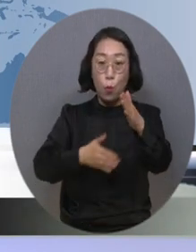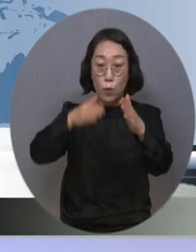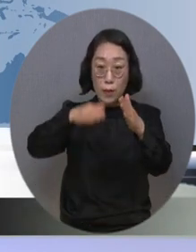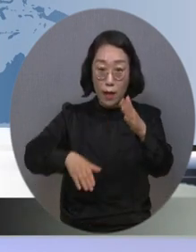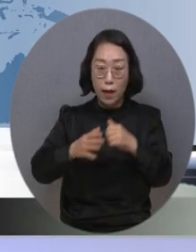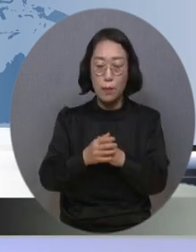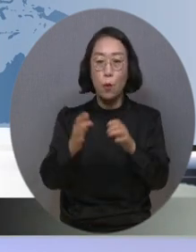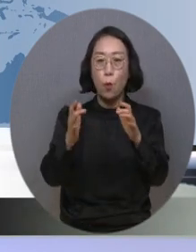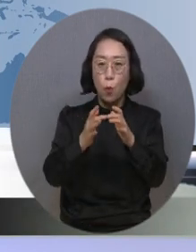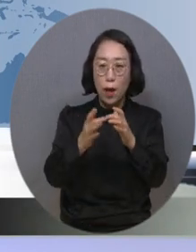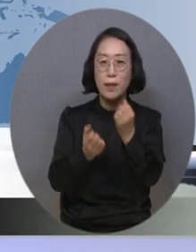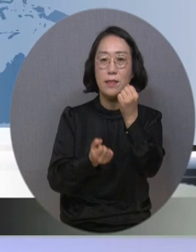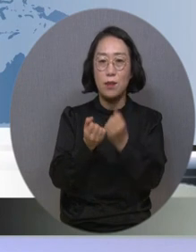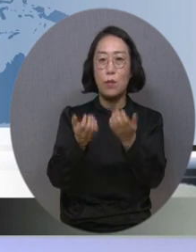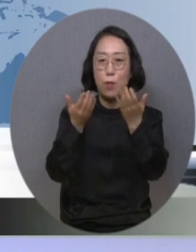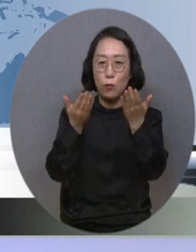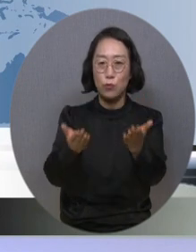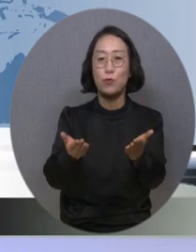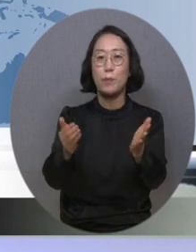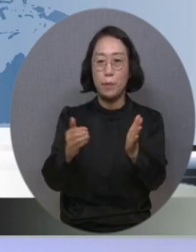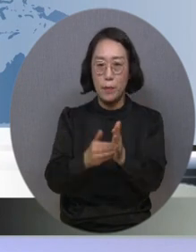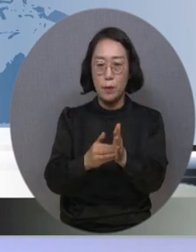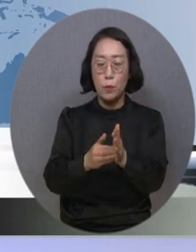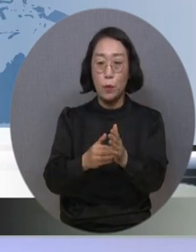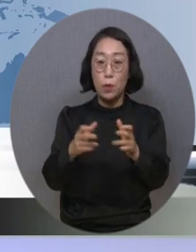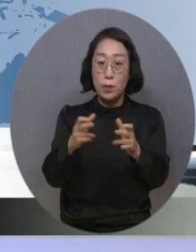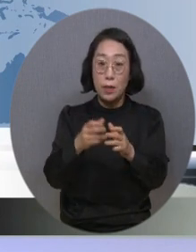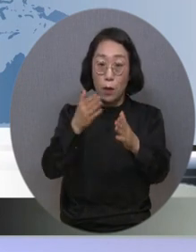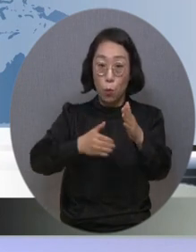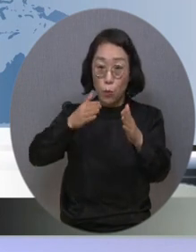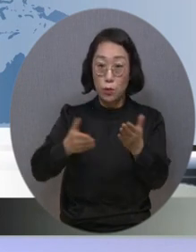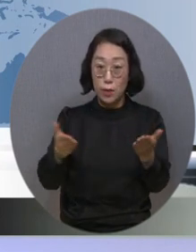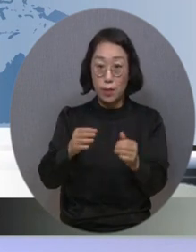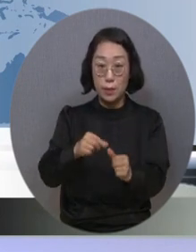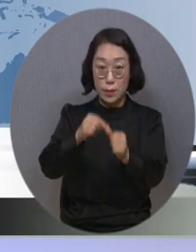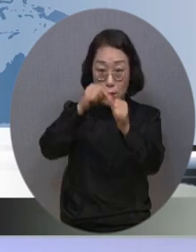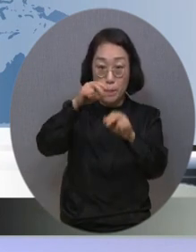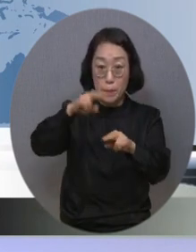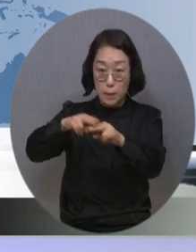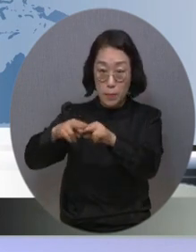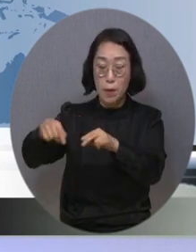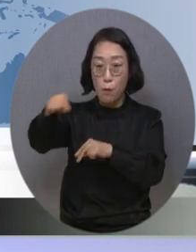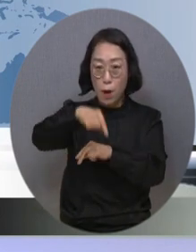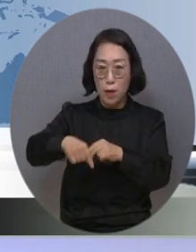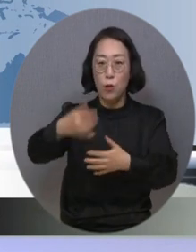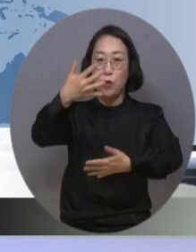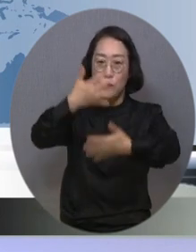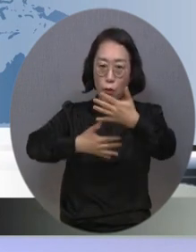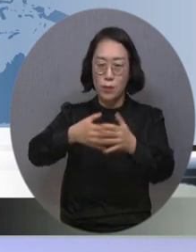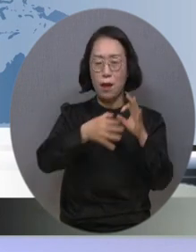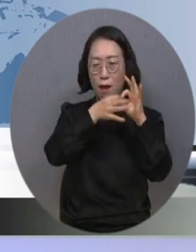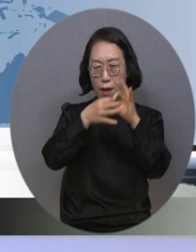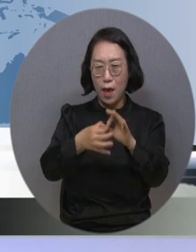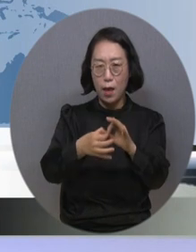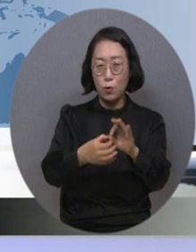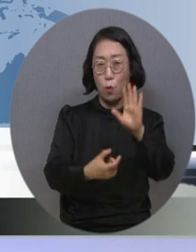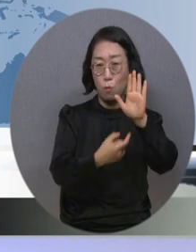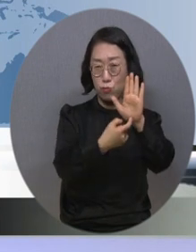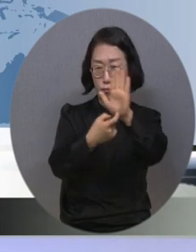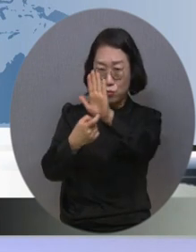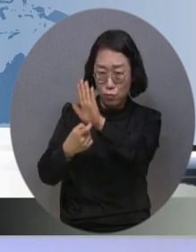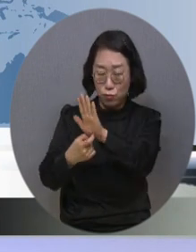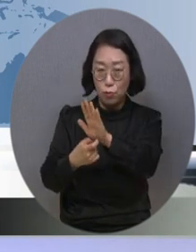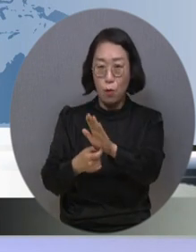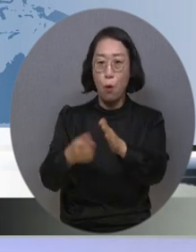공직설명회를 개최했습니다 또한 장애인 공무원 채용 제도 등의 정보를 담은 영상을 상시 제공해이 장애인의